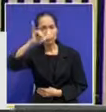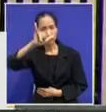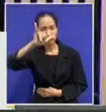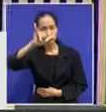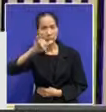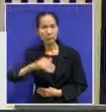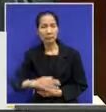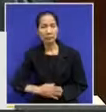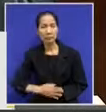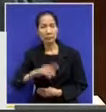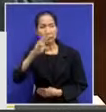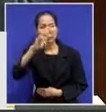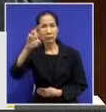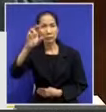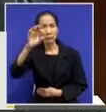ครับ